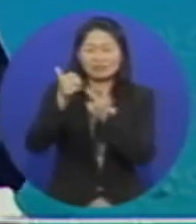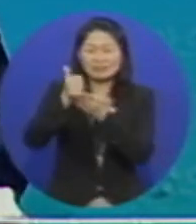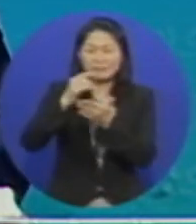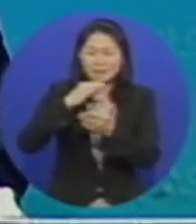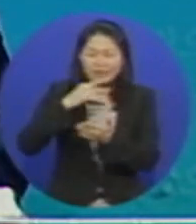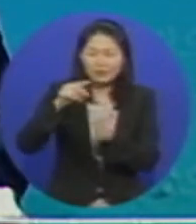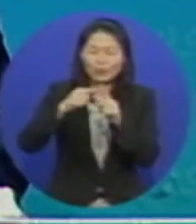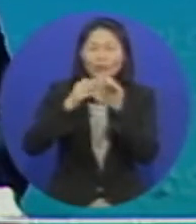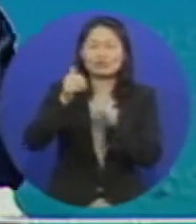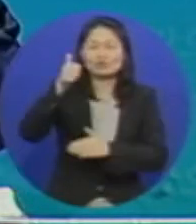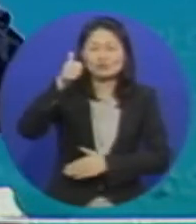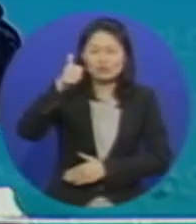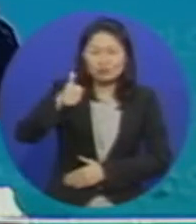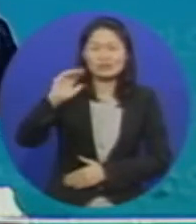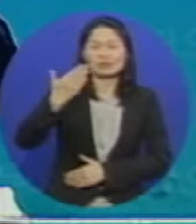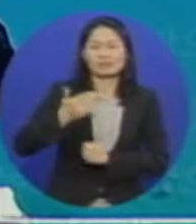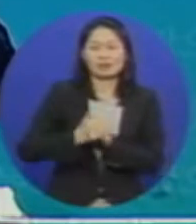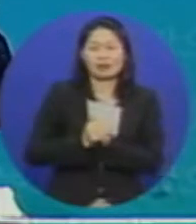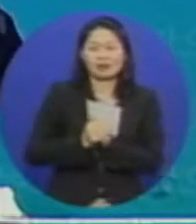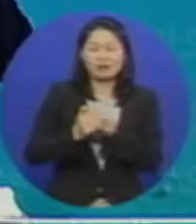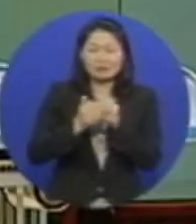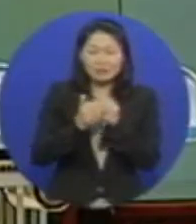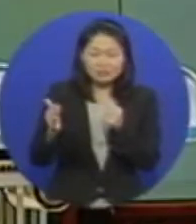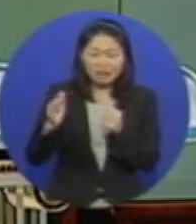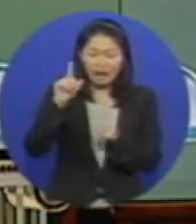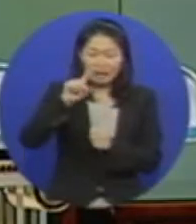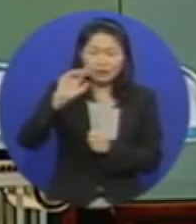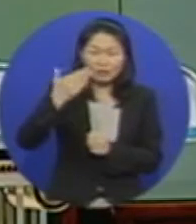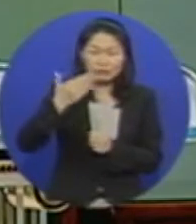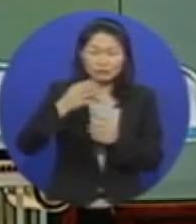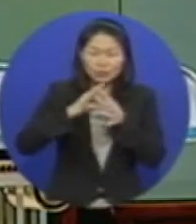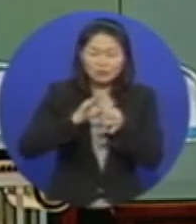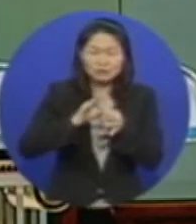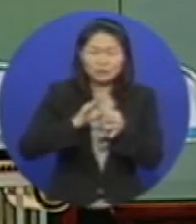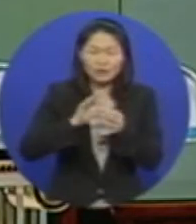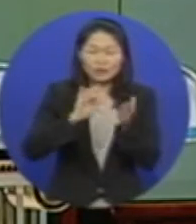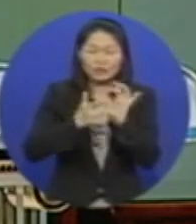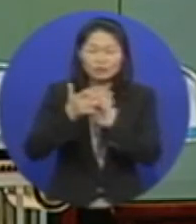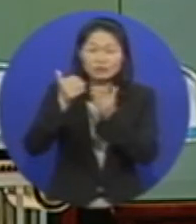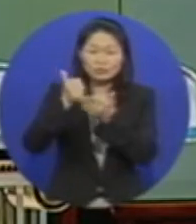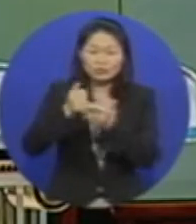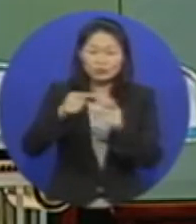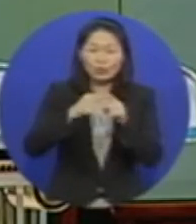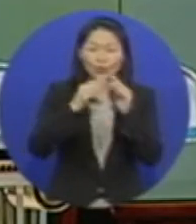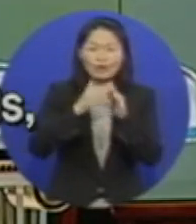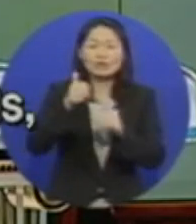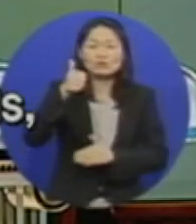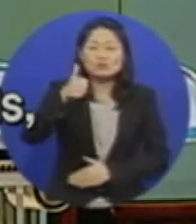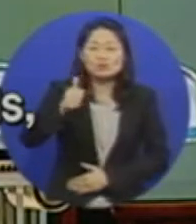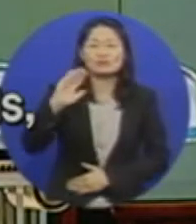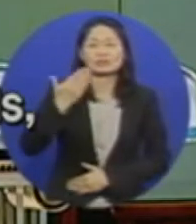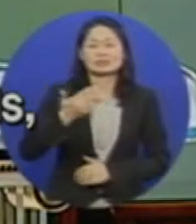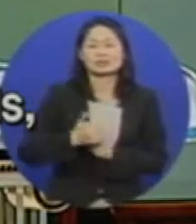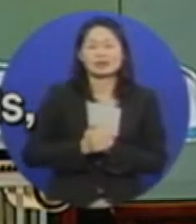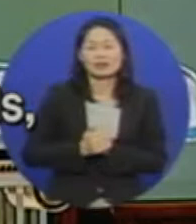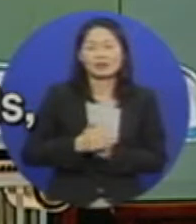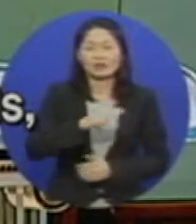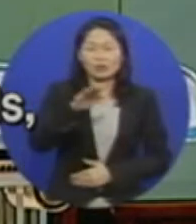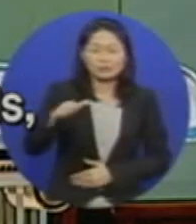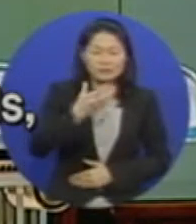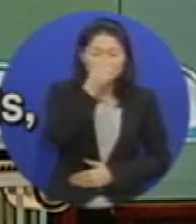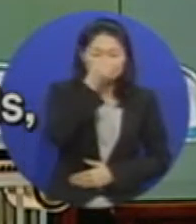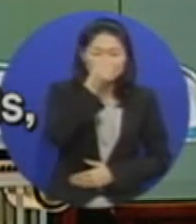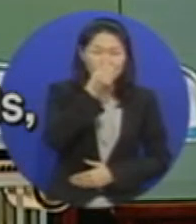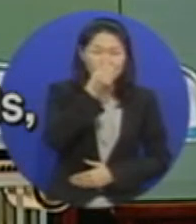주인이 세요 그래서 하나됨 을 통해서만 예수님이 교회 주인 되시는 거에요 여러분이 성가대